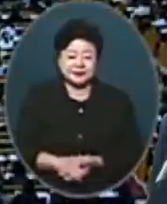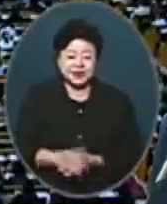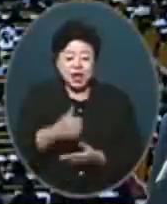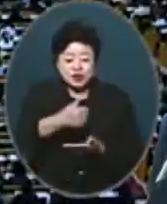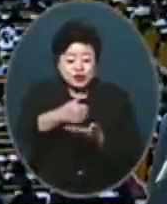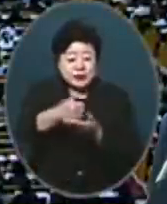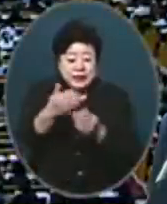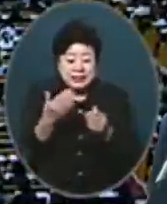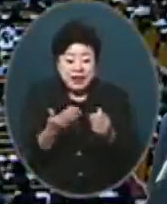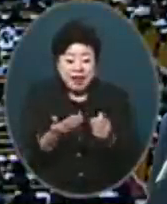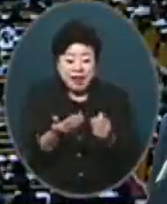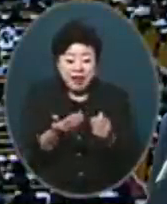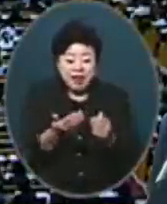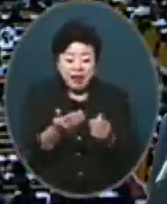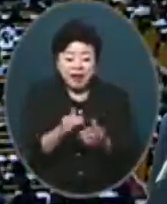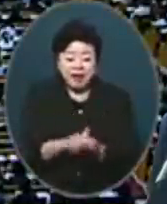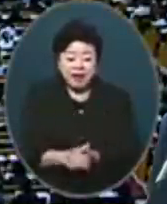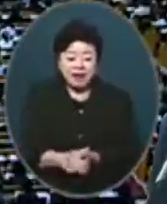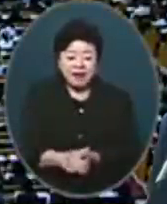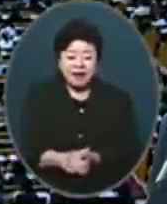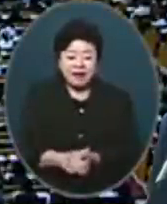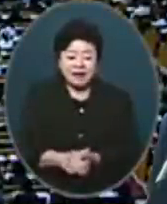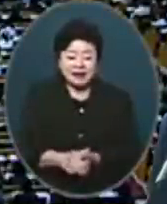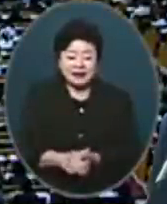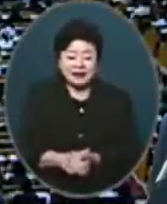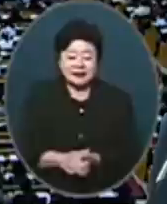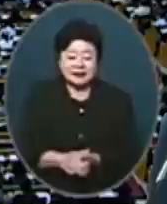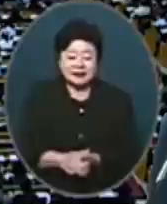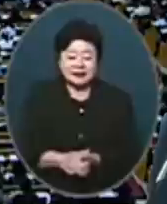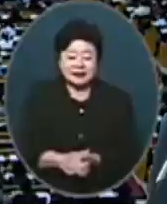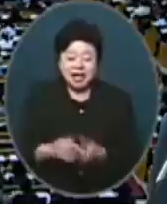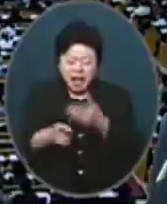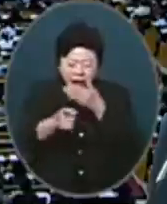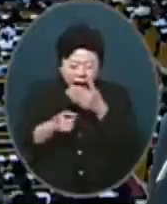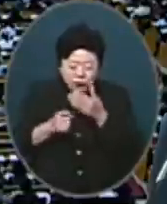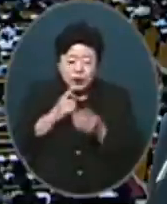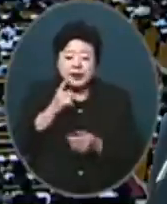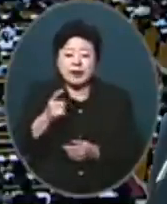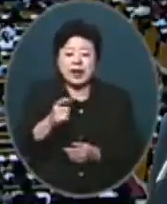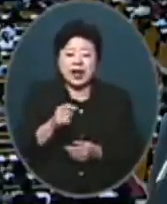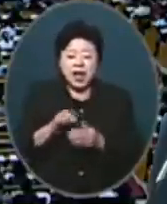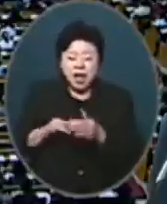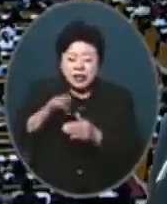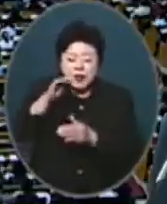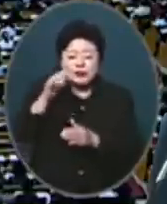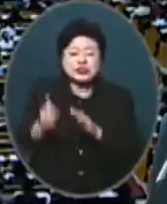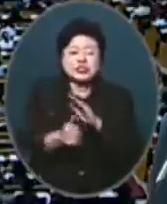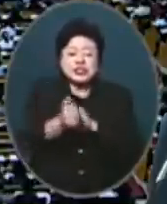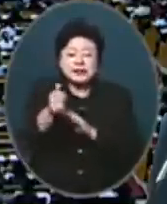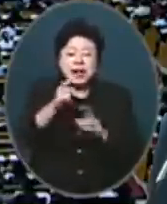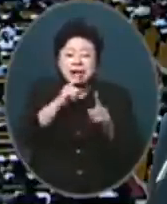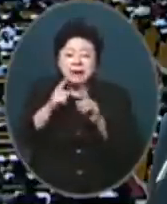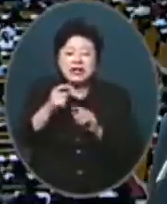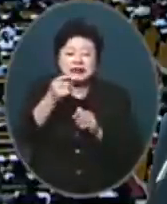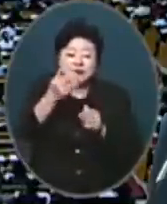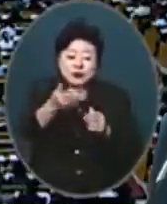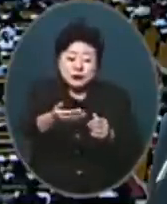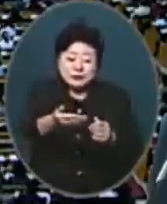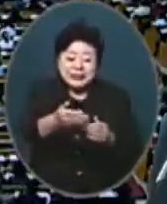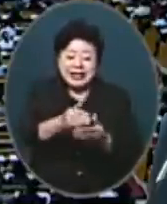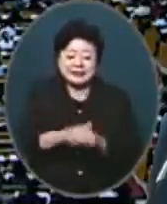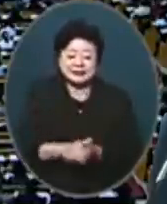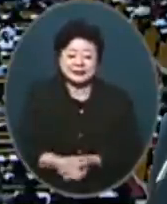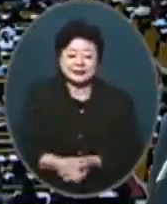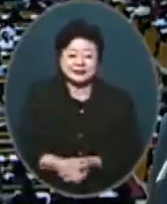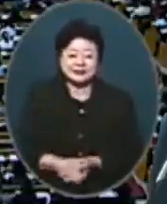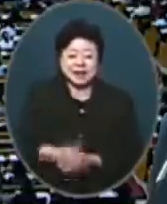주님께서 이 강도에게 넘치는 희망의 말씀을 해